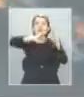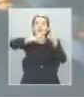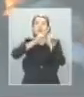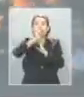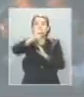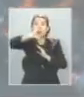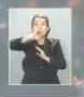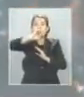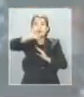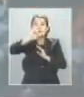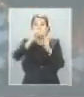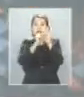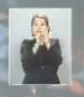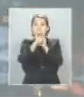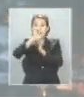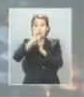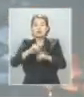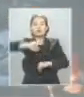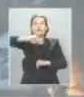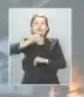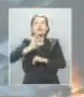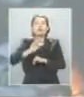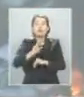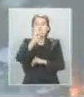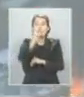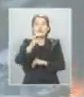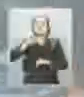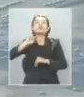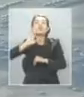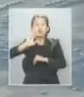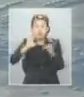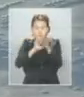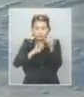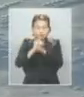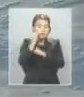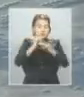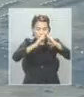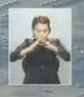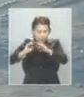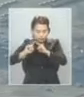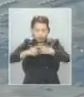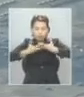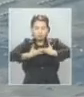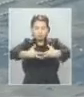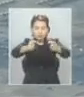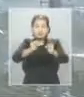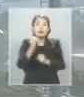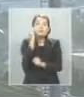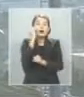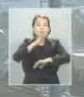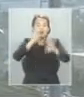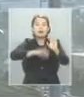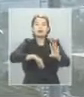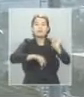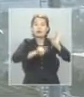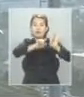มะทางการประเมินเบื้องต้นมีบ้านเรือนอย่างน้อย 3,000 หลังคาเรือนถูกสึนามิพัดหายบ้านเรือนกว่า8ล้านหลังไม่มีไฟ